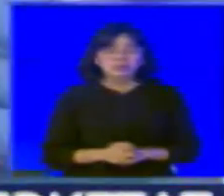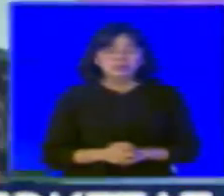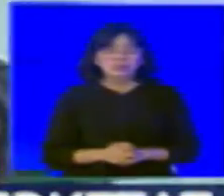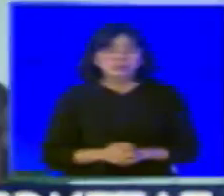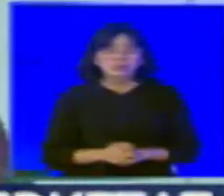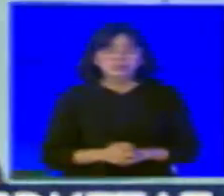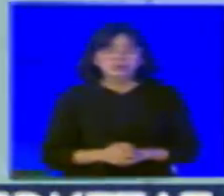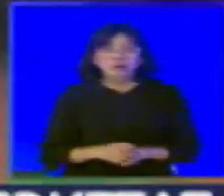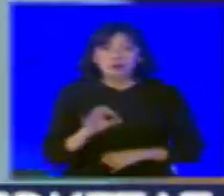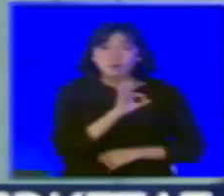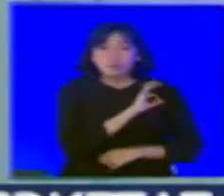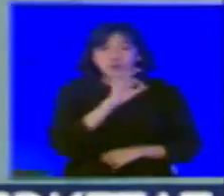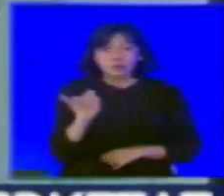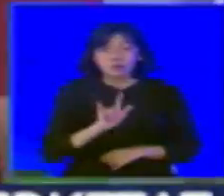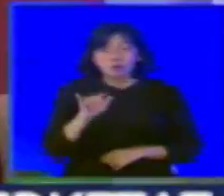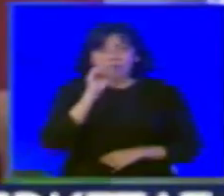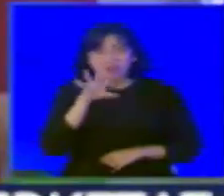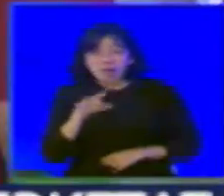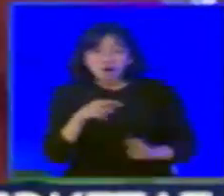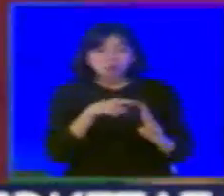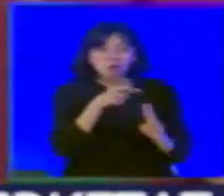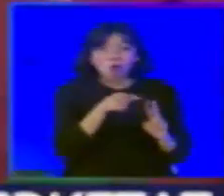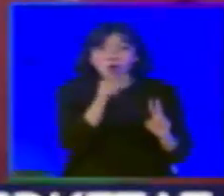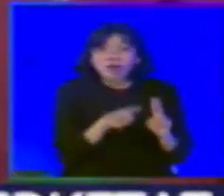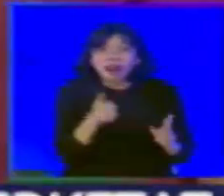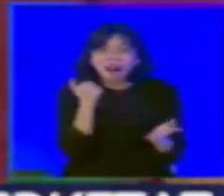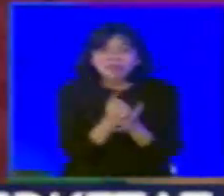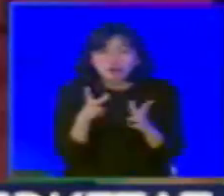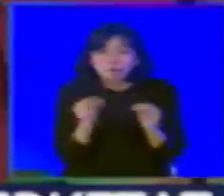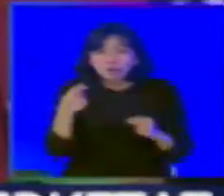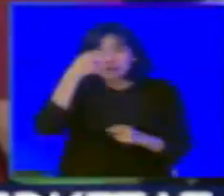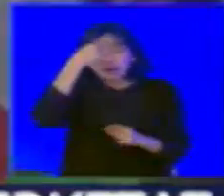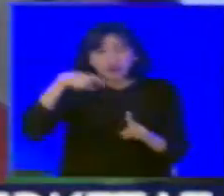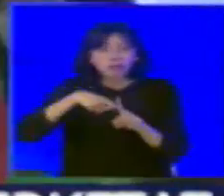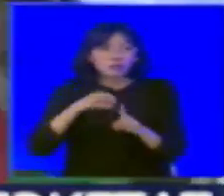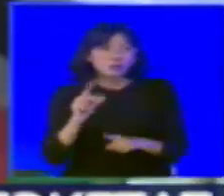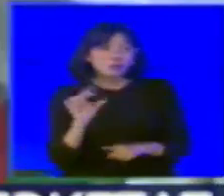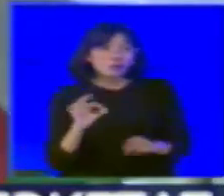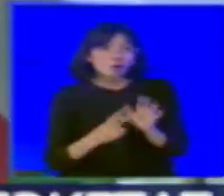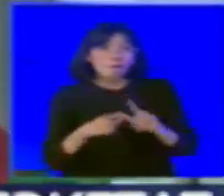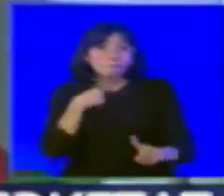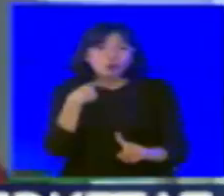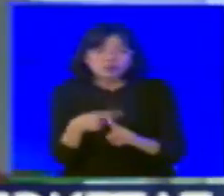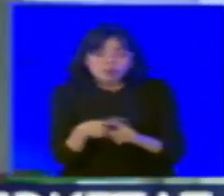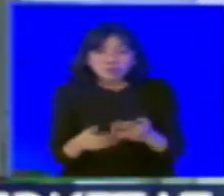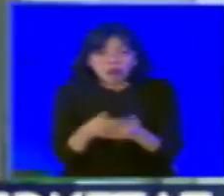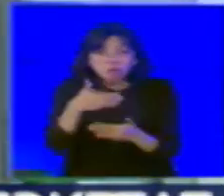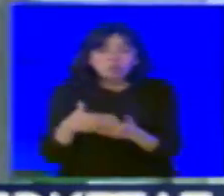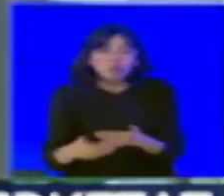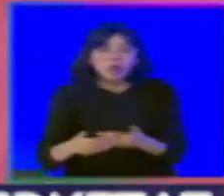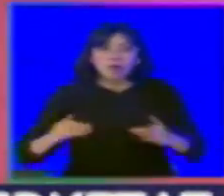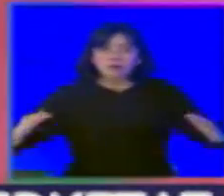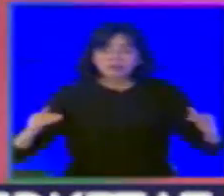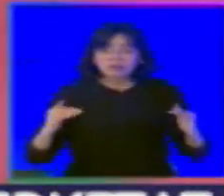Sehari pasca Presiden Joko Widodo mengumumkan dua warga Depok, Jawa Barat positif mengidap virus corona, penjagaan di kompleks Istana Kepresidenan